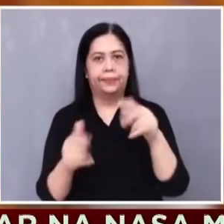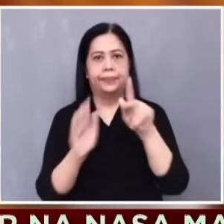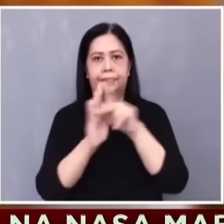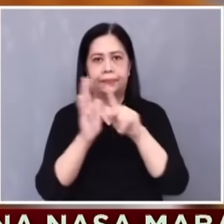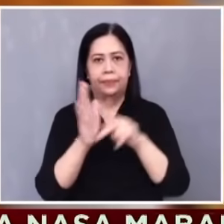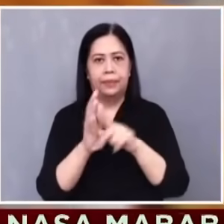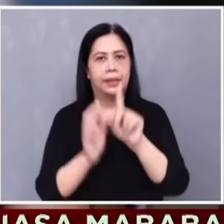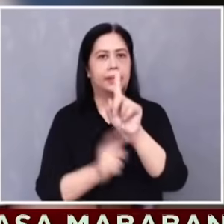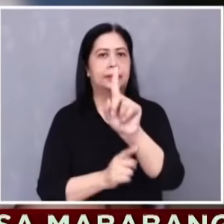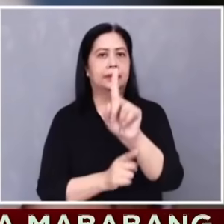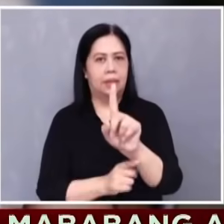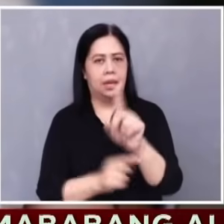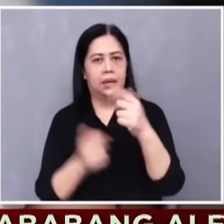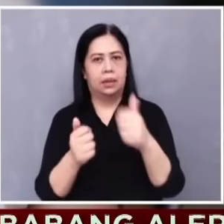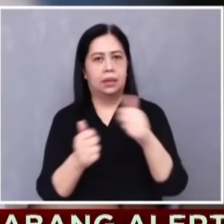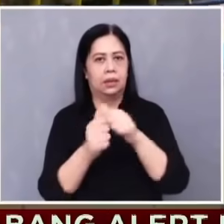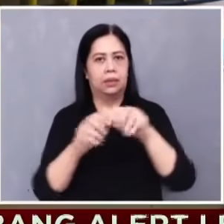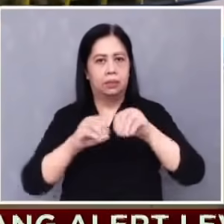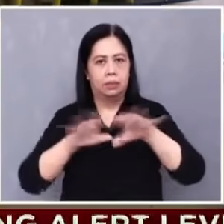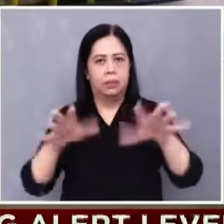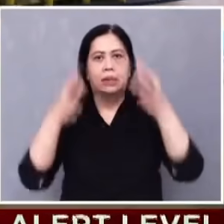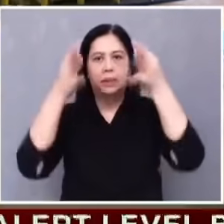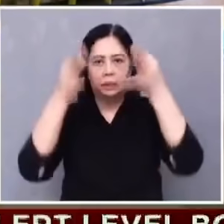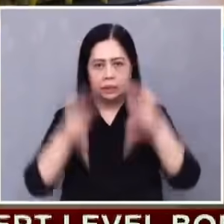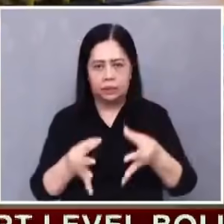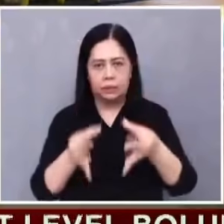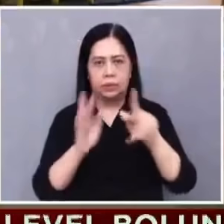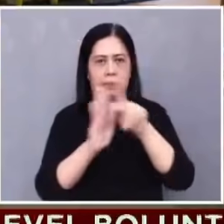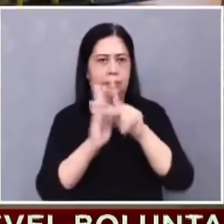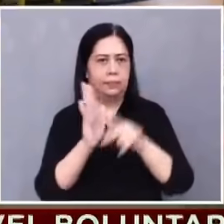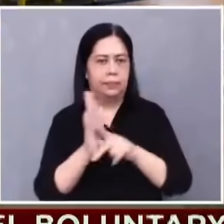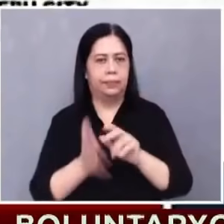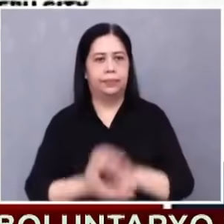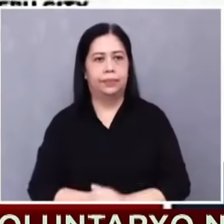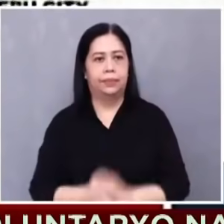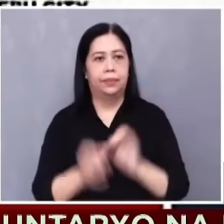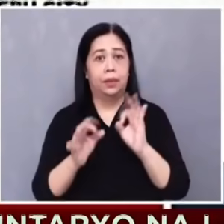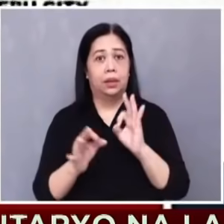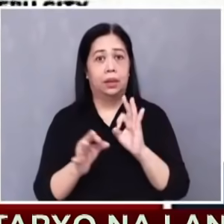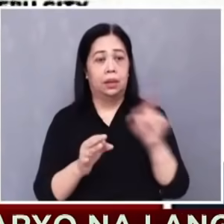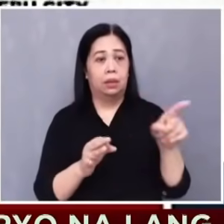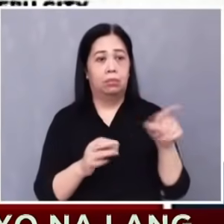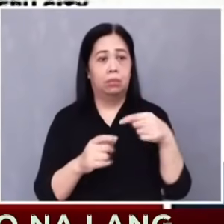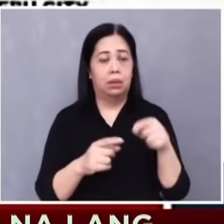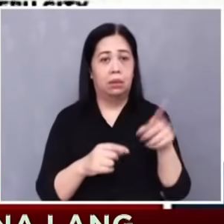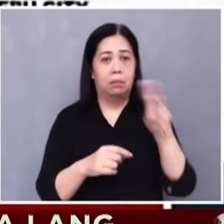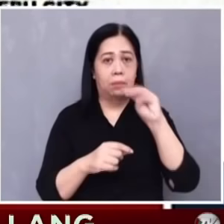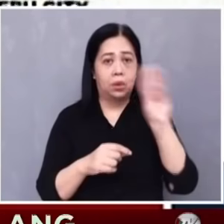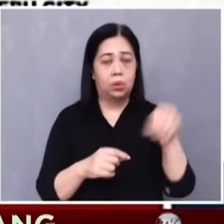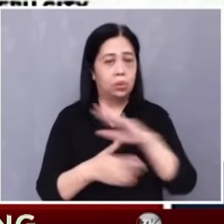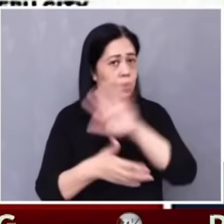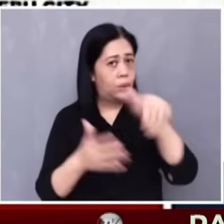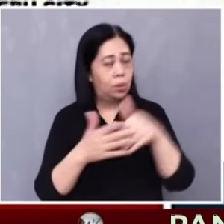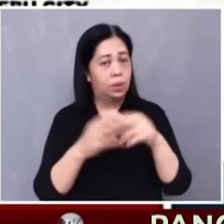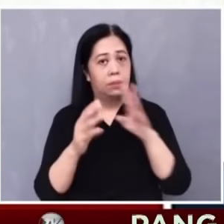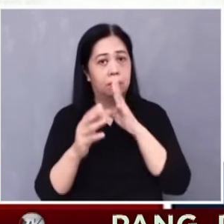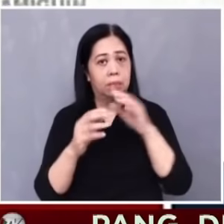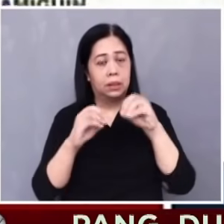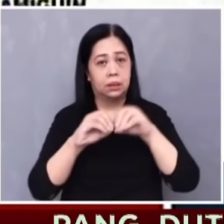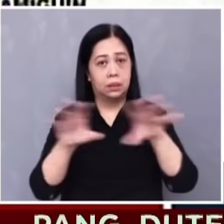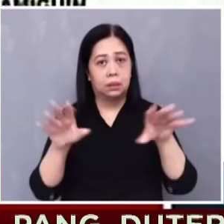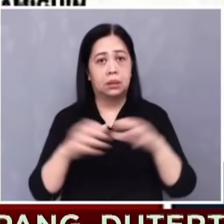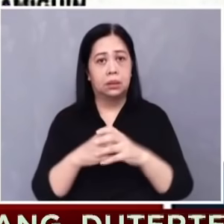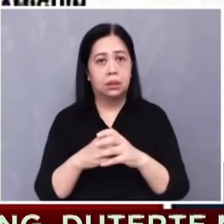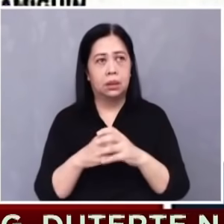lang ang pagpapasyahan nilang pulisya. If I would speak for the mayors of Metro Manila,